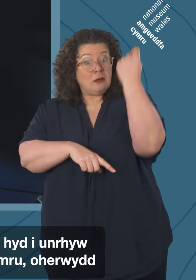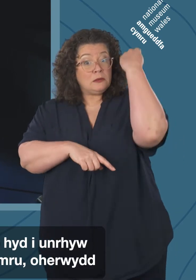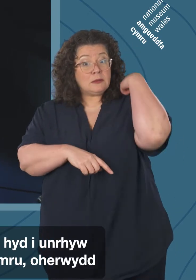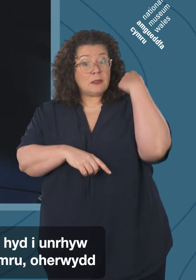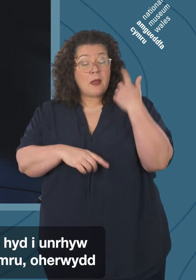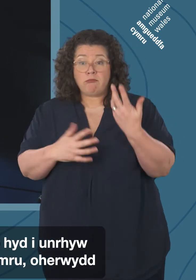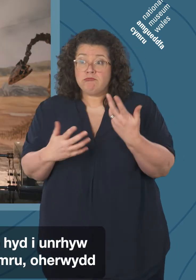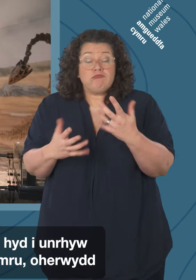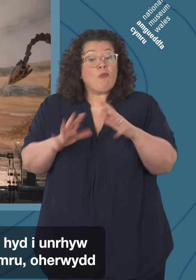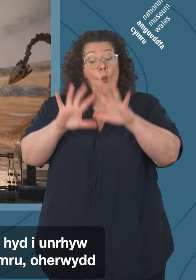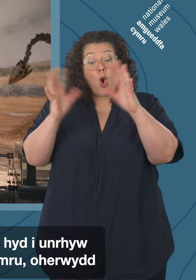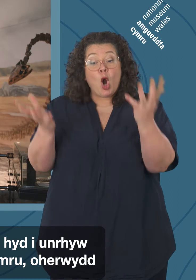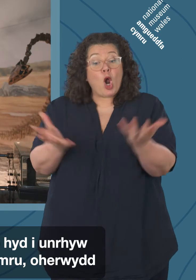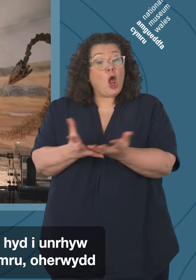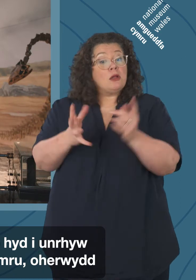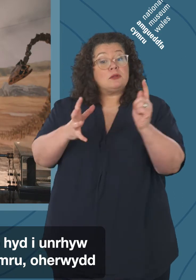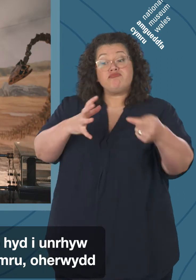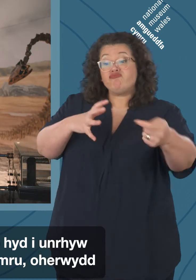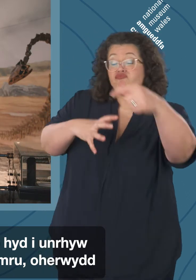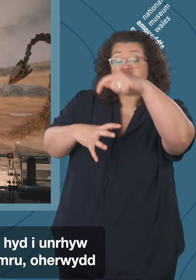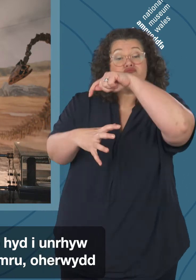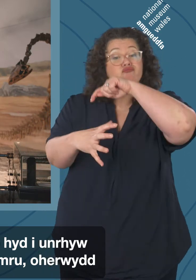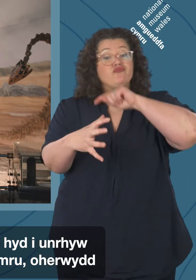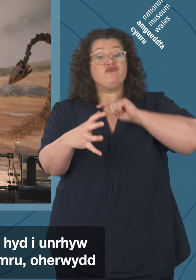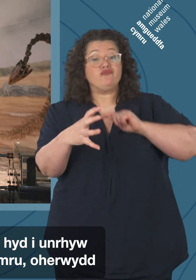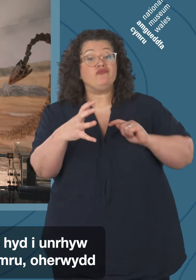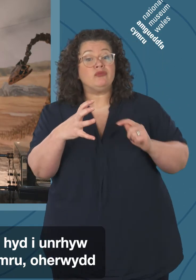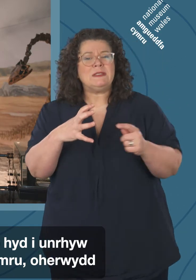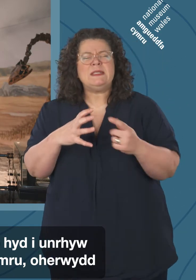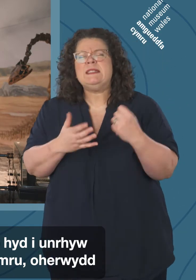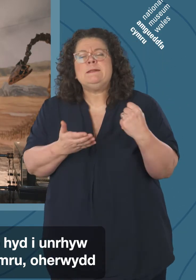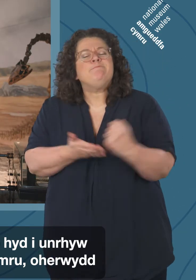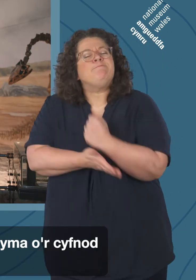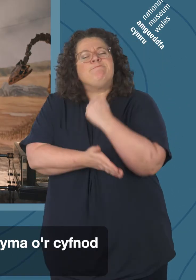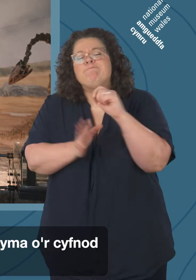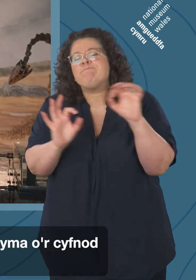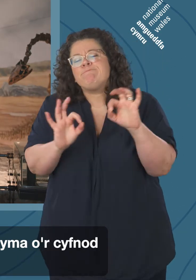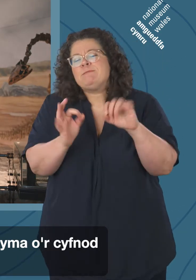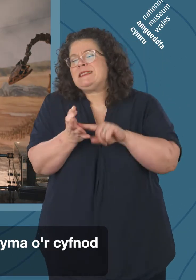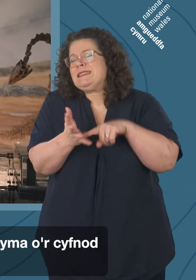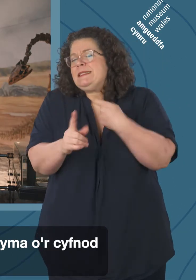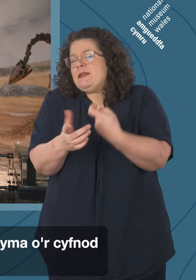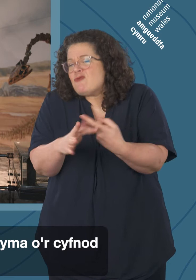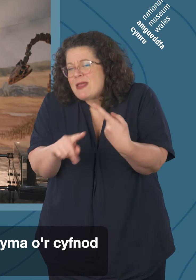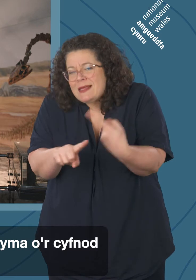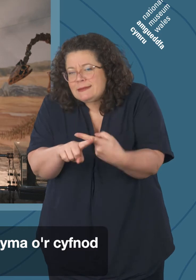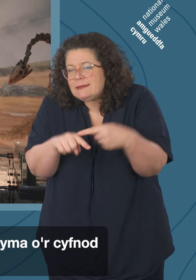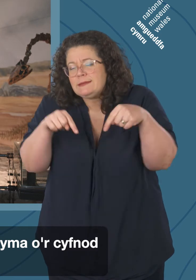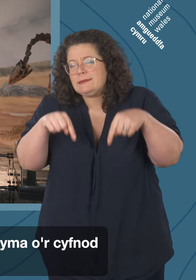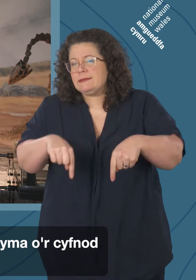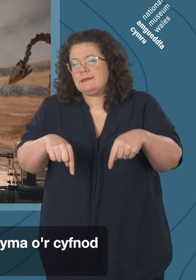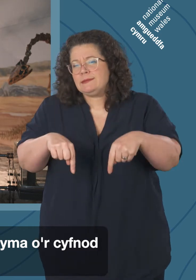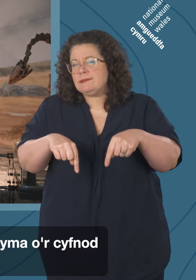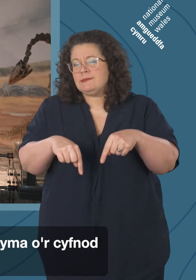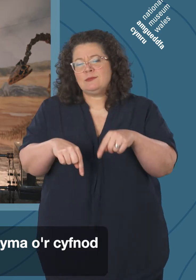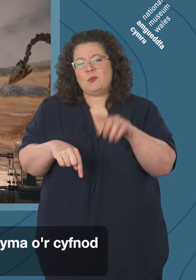nid oedd yn dod o hyd unrhyw es gyrn Tyrannosaurus yn yng Nghymru. Oherwydd, nid oes gennym unrhyw